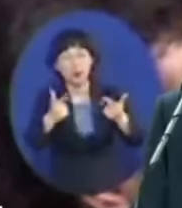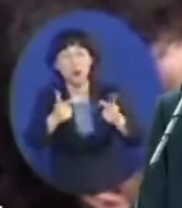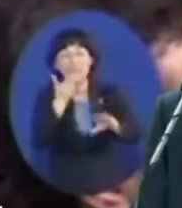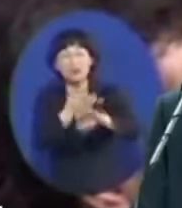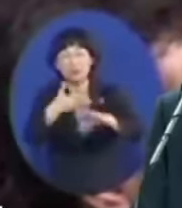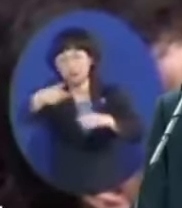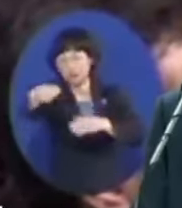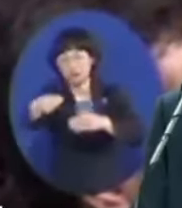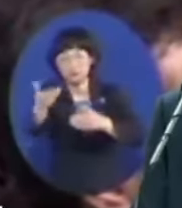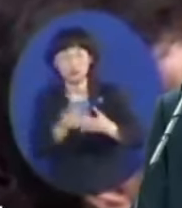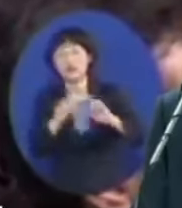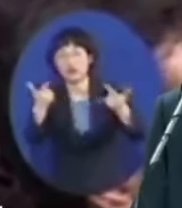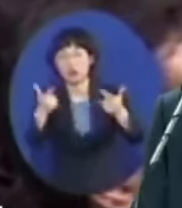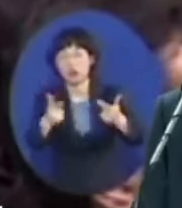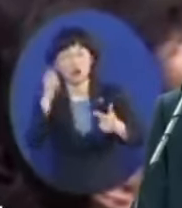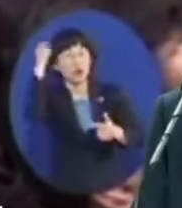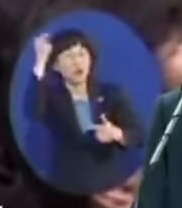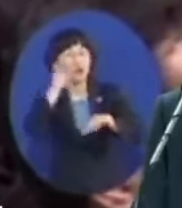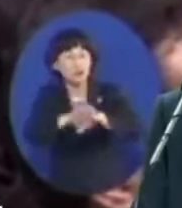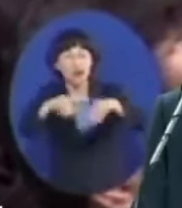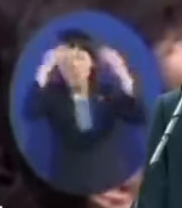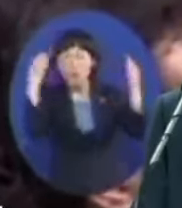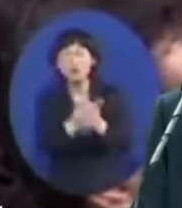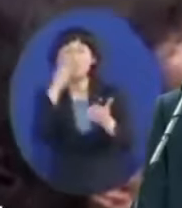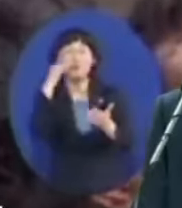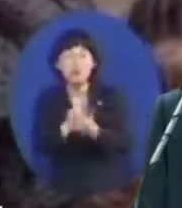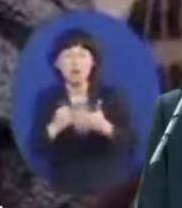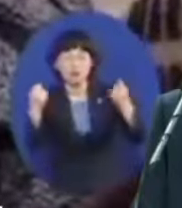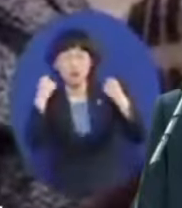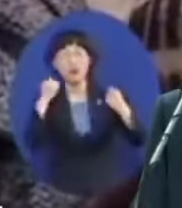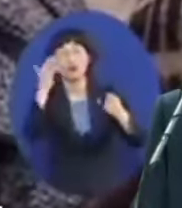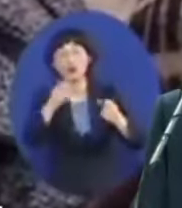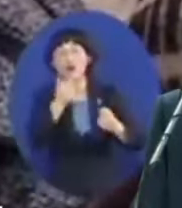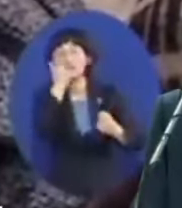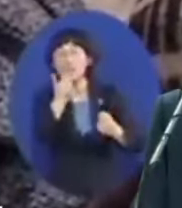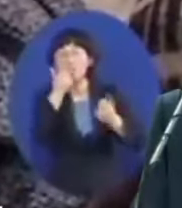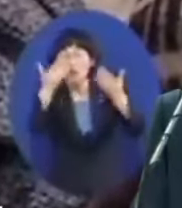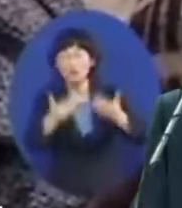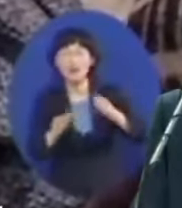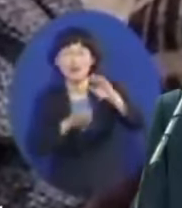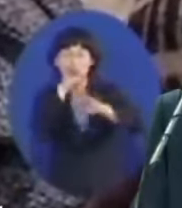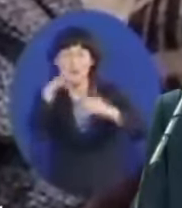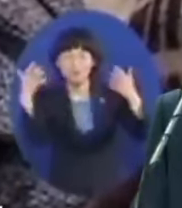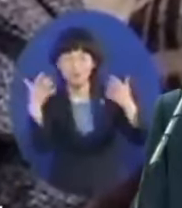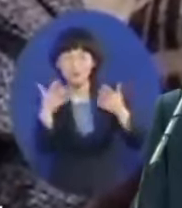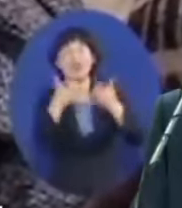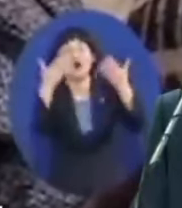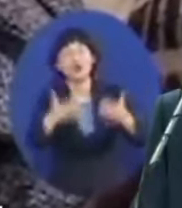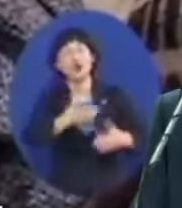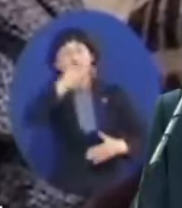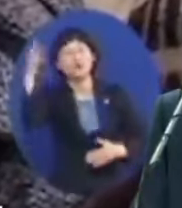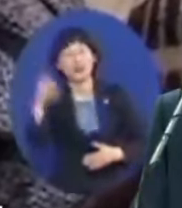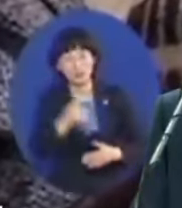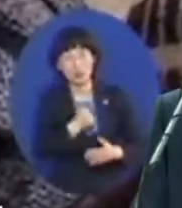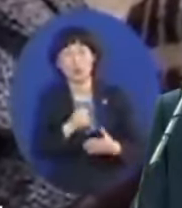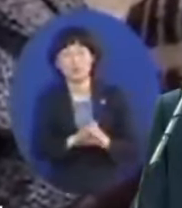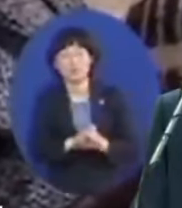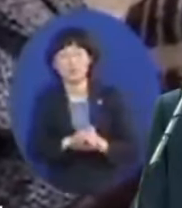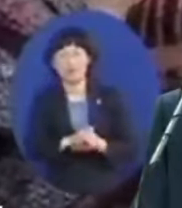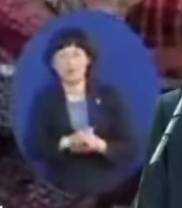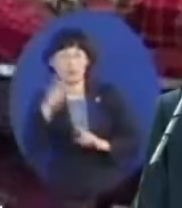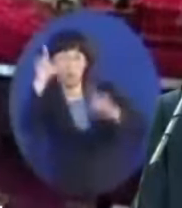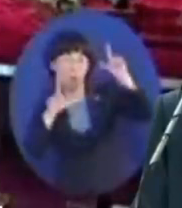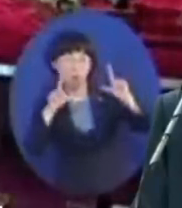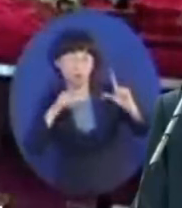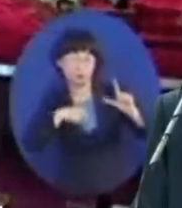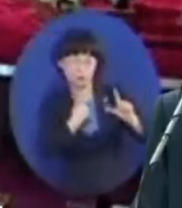않은 영혼의 잘됨같이 범사의 잘됨에 강건하고 생명의 때 넘치게 얻는 꿈을 가지고, 그런 자화상을